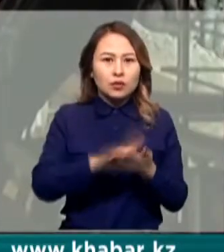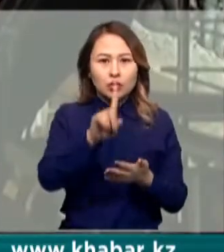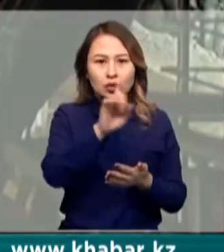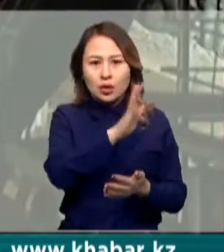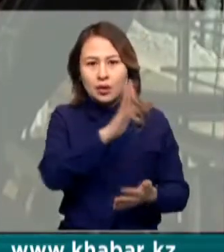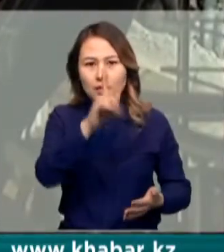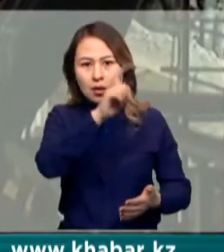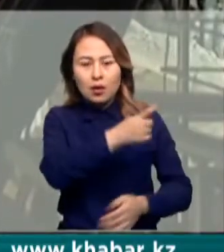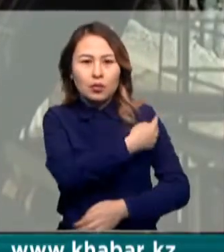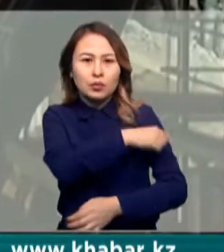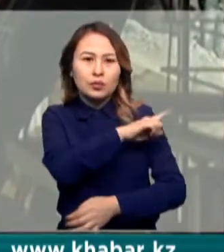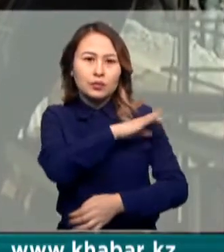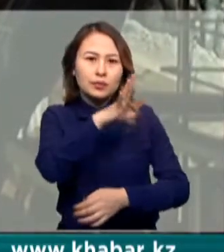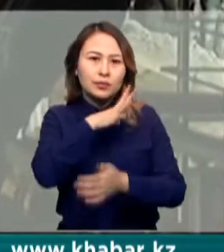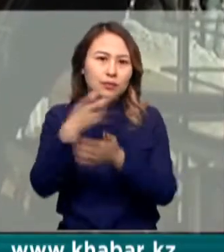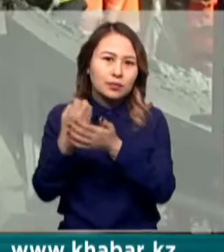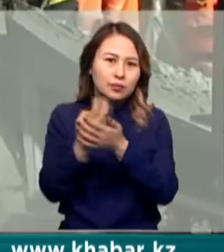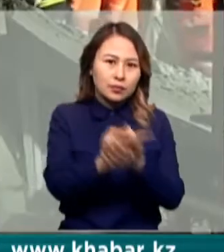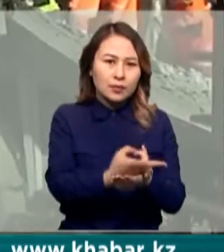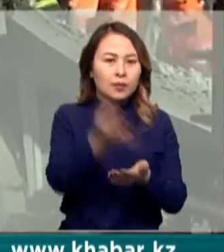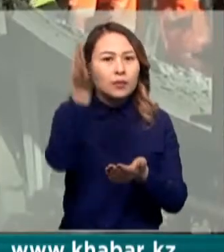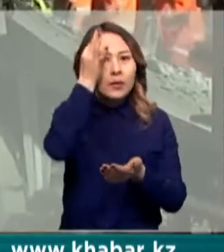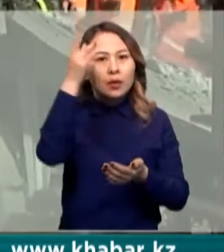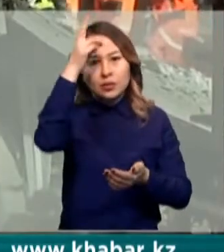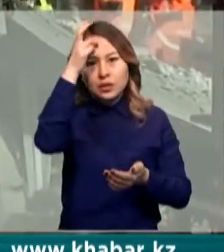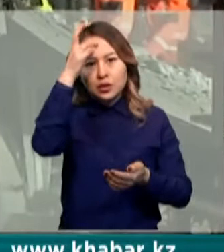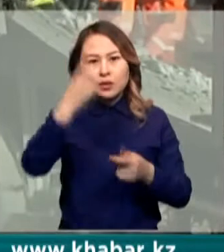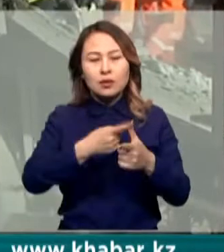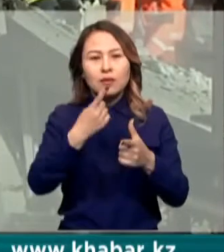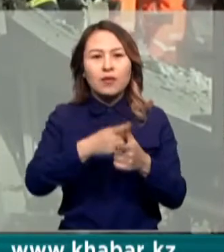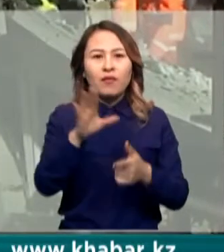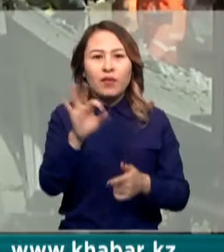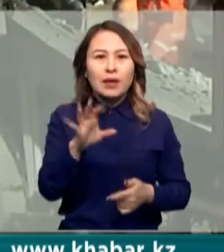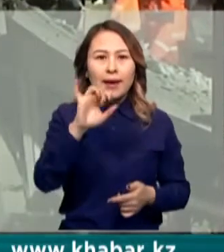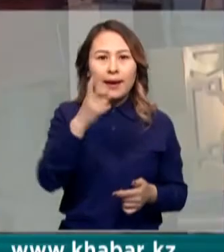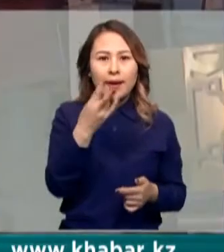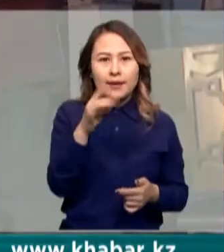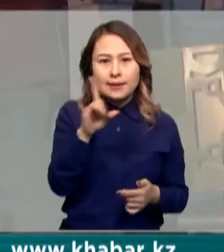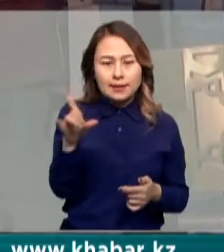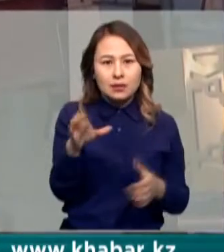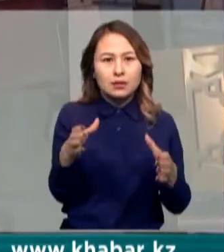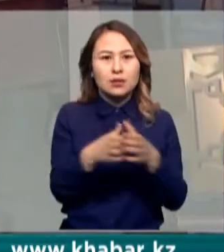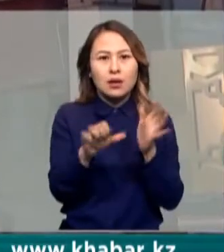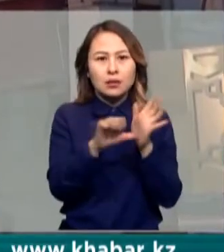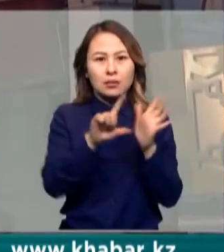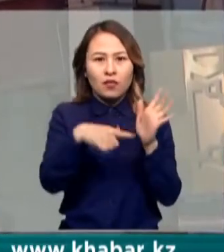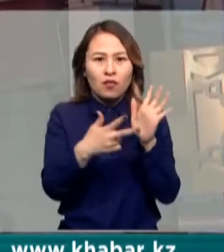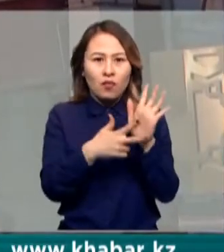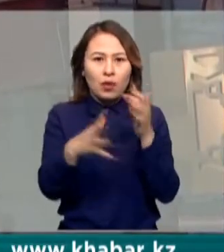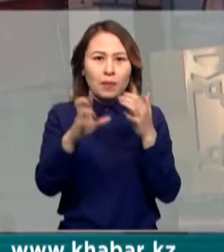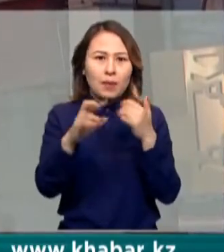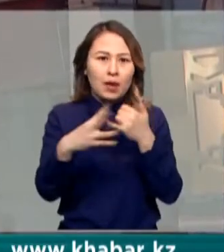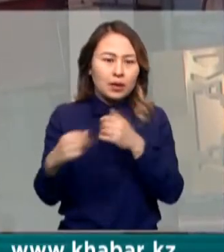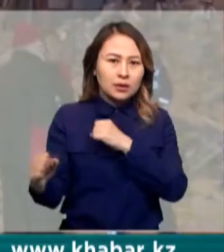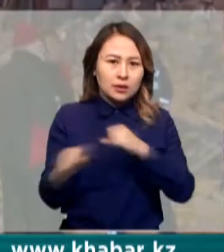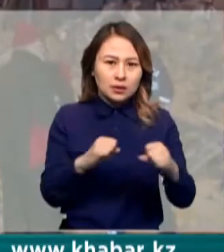соң 100-ден астам адам ауруханаға түскен. Еске сала кетейік, Түркияның шығысындағы Эль-Язык елді мекенінде